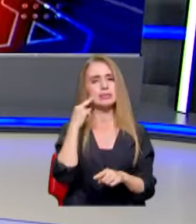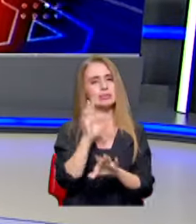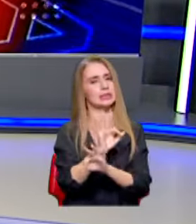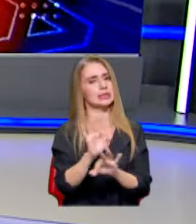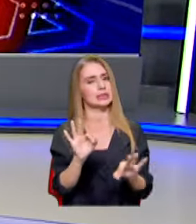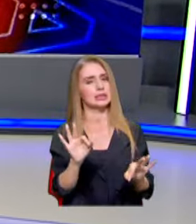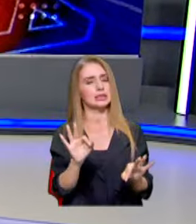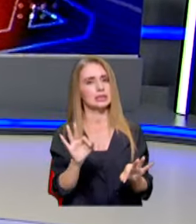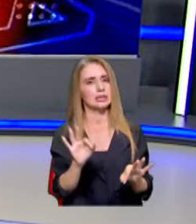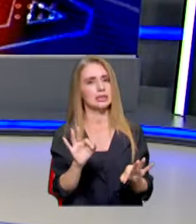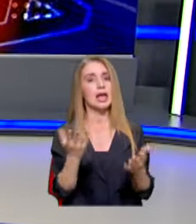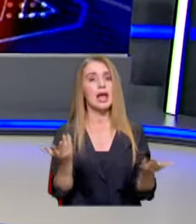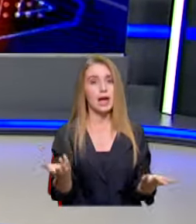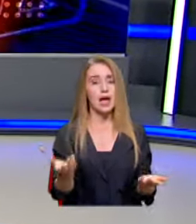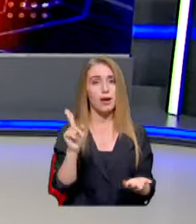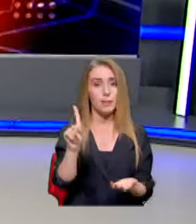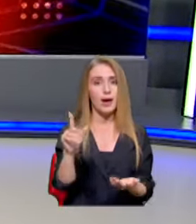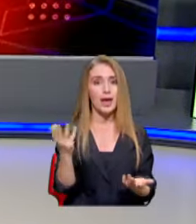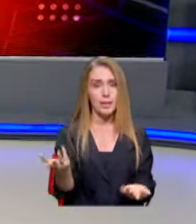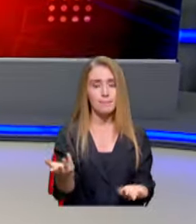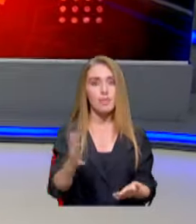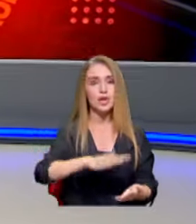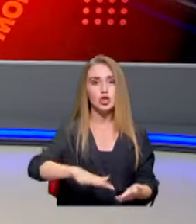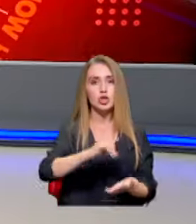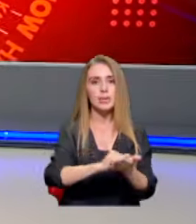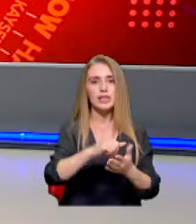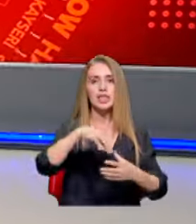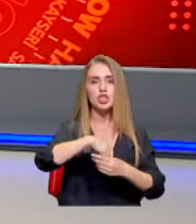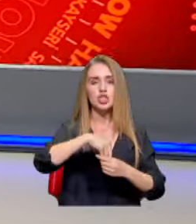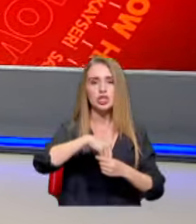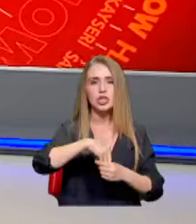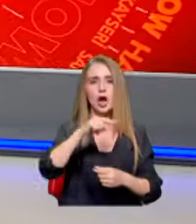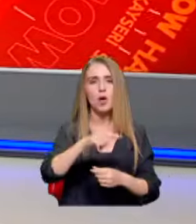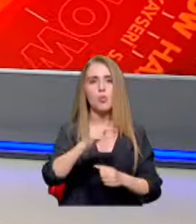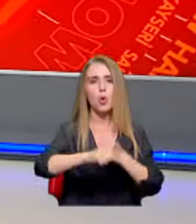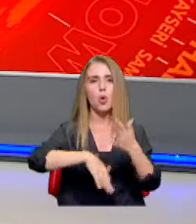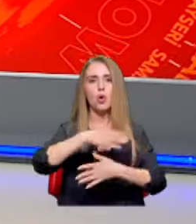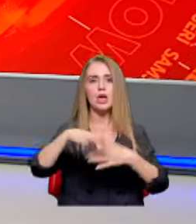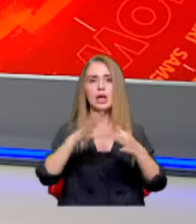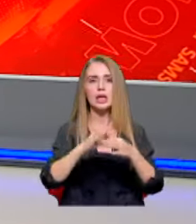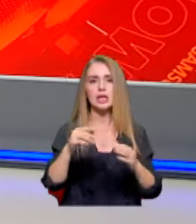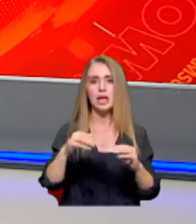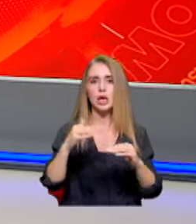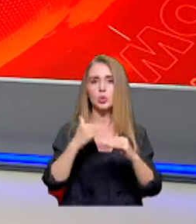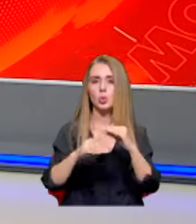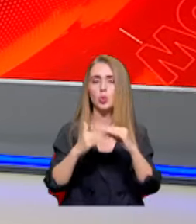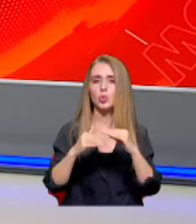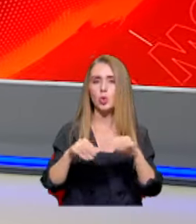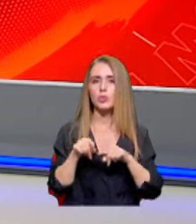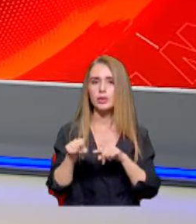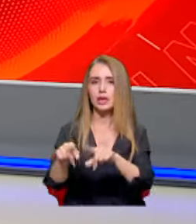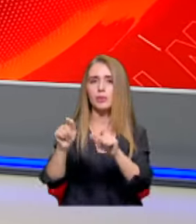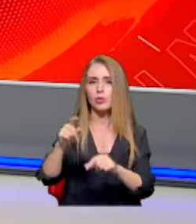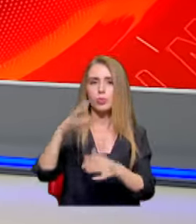çok ortada ama bir yandan da bir yandan da ben sosyal medyadaki gelişmeleri bu vakaya ilişkin yorumlarınızı takip ediyorum şu da artık